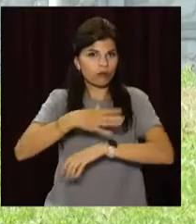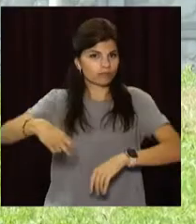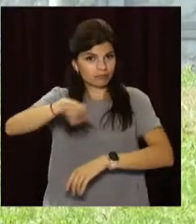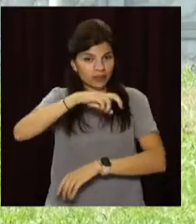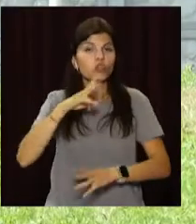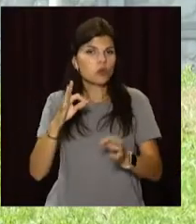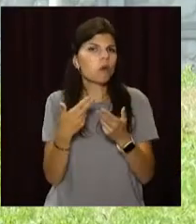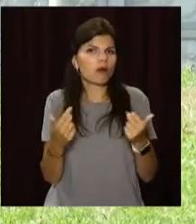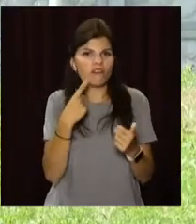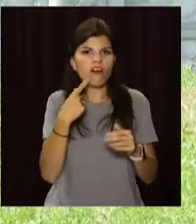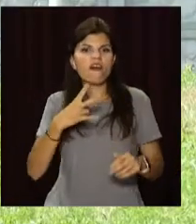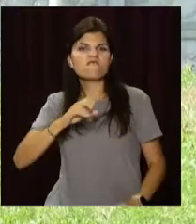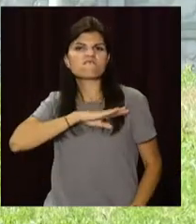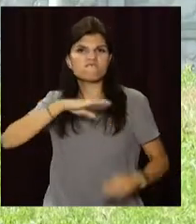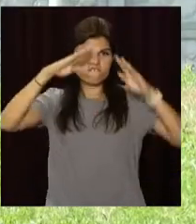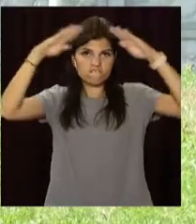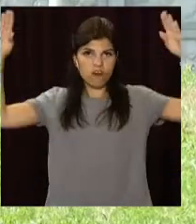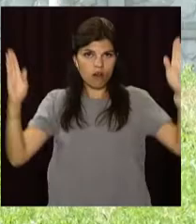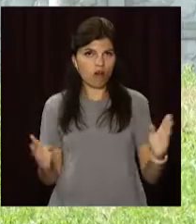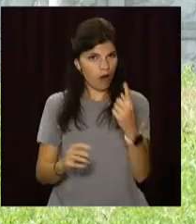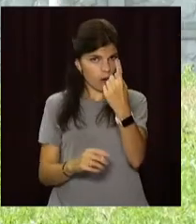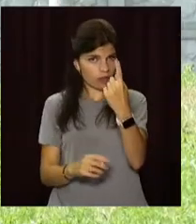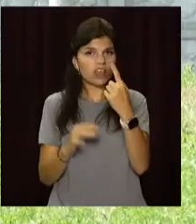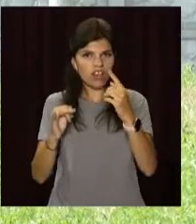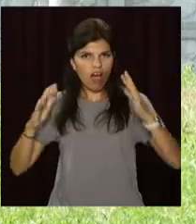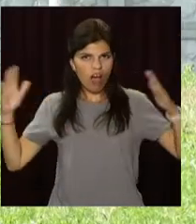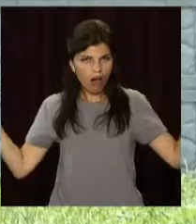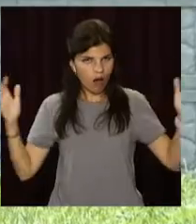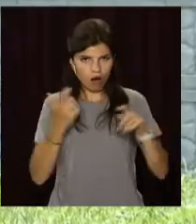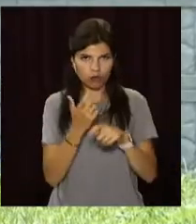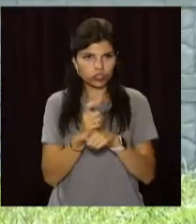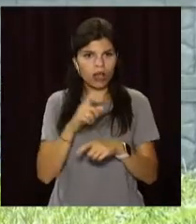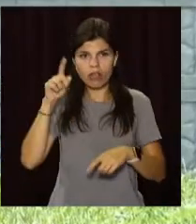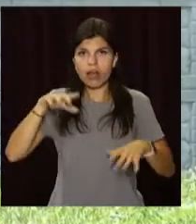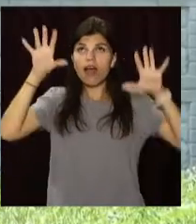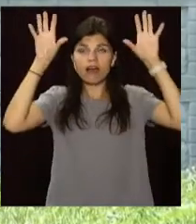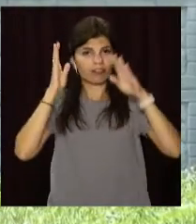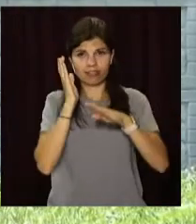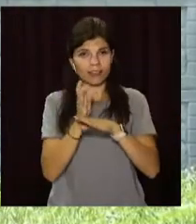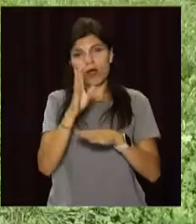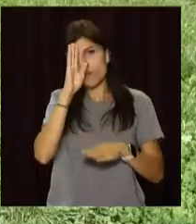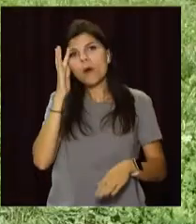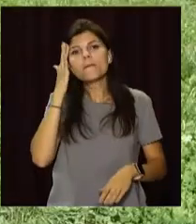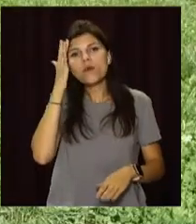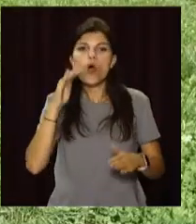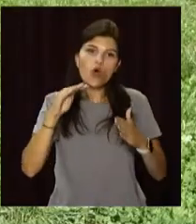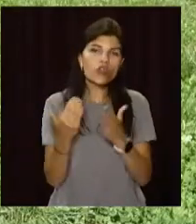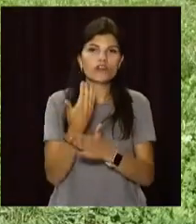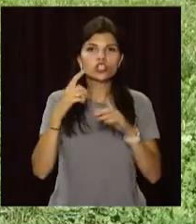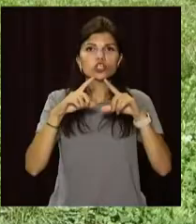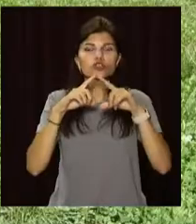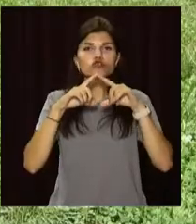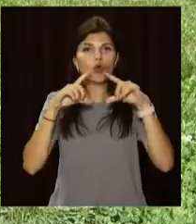Втім, зізнається, ворота на полі лише одні, і вони завеликі для деяких школярів. Тому у хлопця є мрія – оновити